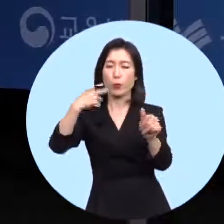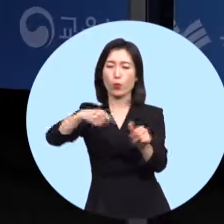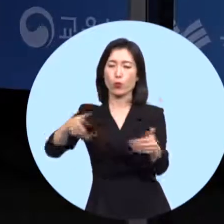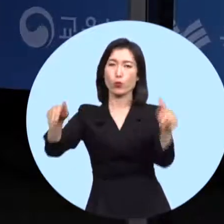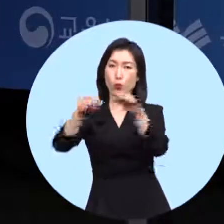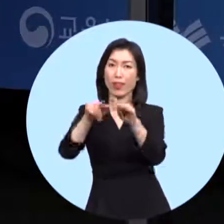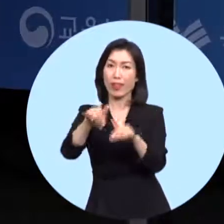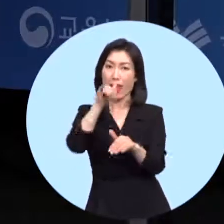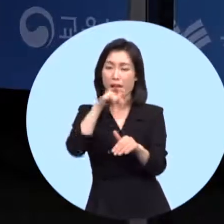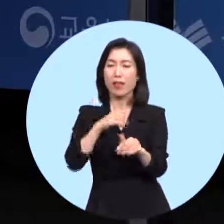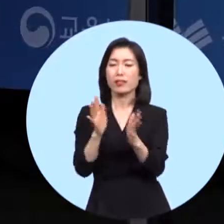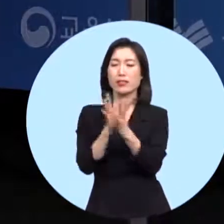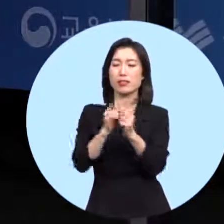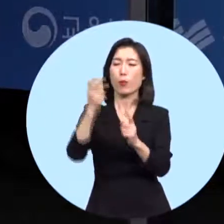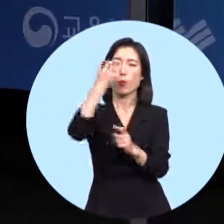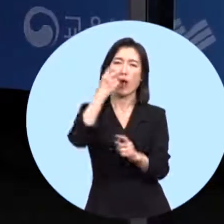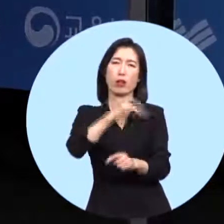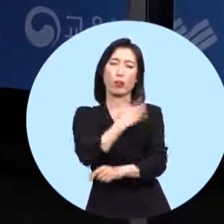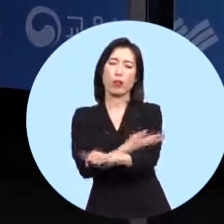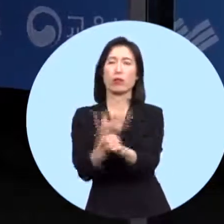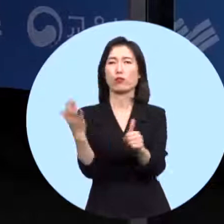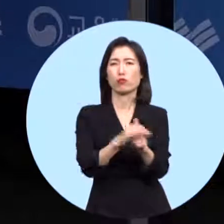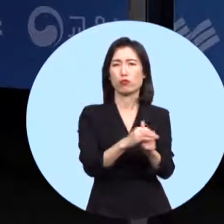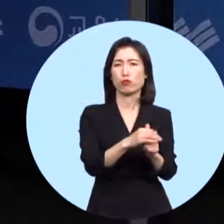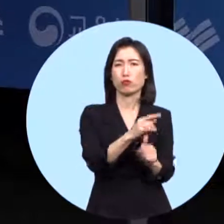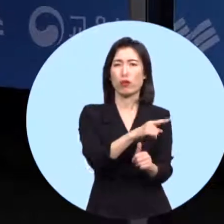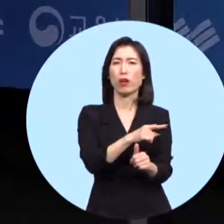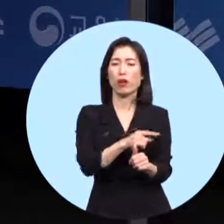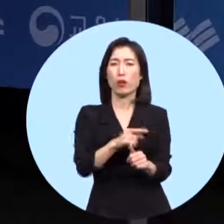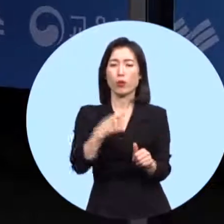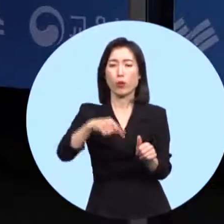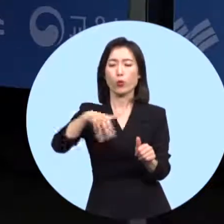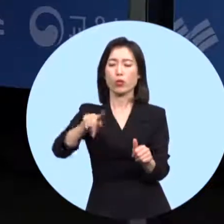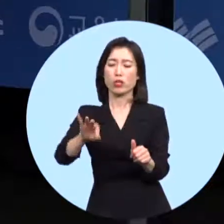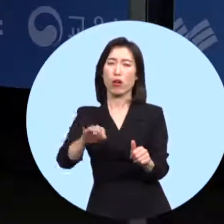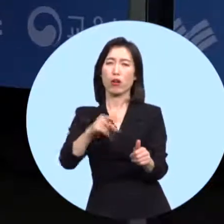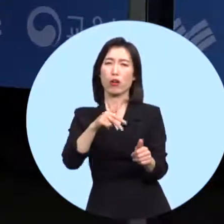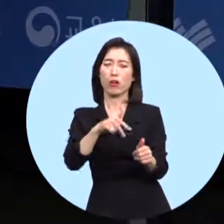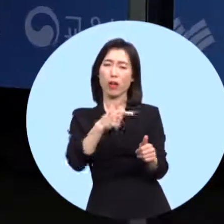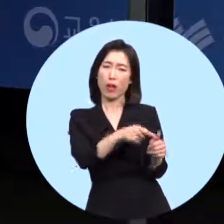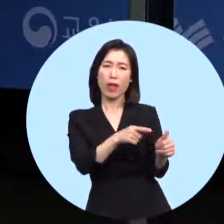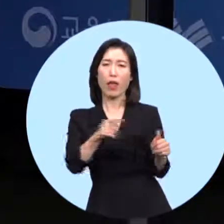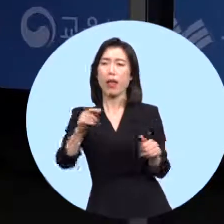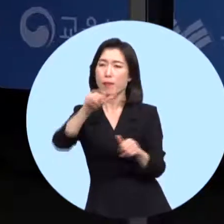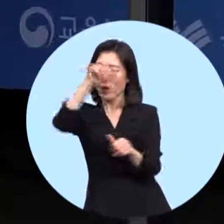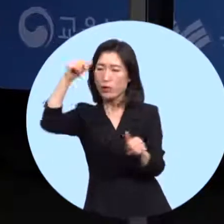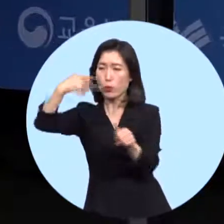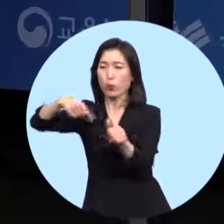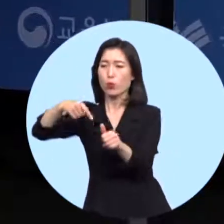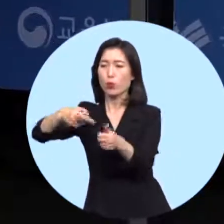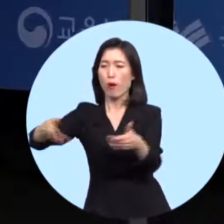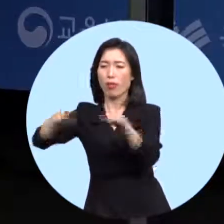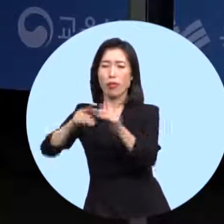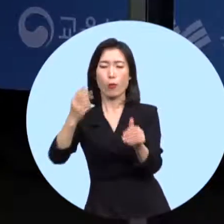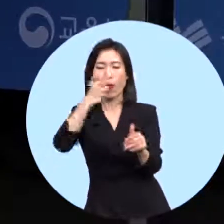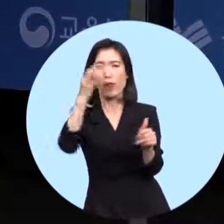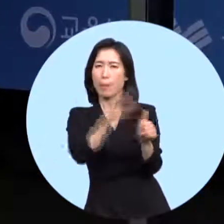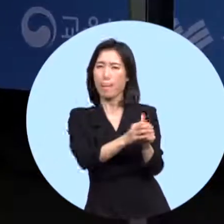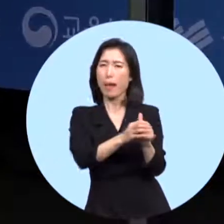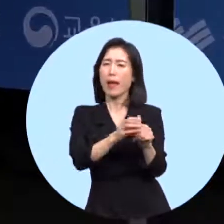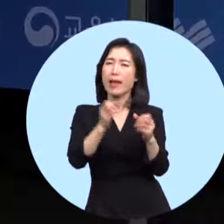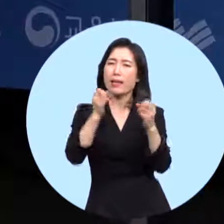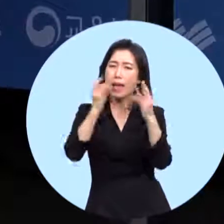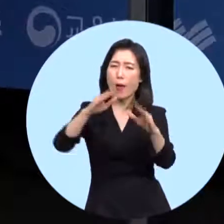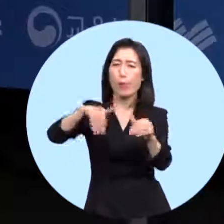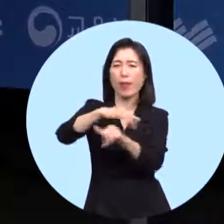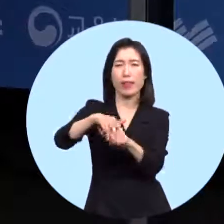대해서 직접 관리하고 그 지원할 수 있는 그런 판을 만들어내야겠다라고 하는 부분을 말씀드릴 수 있습니다.